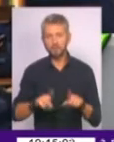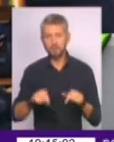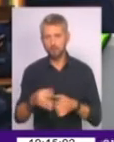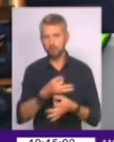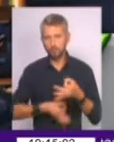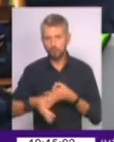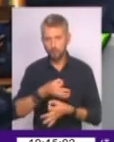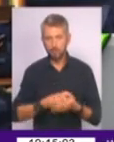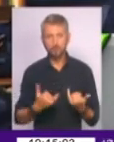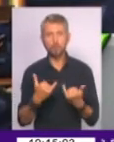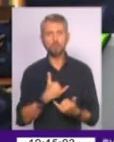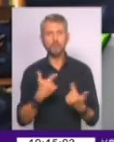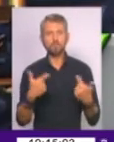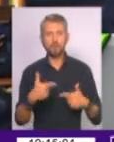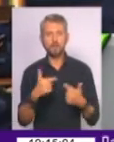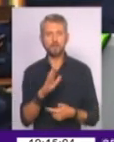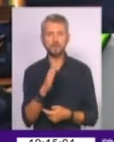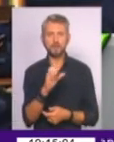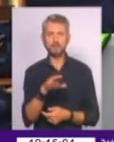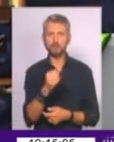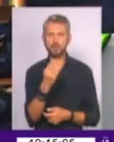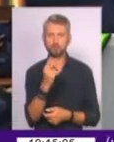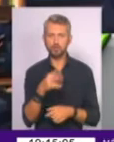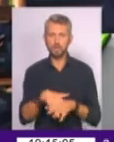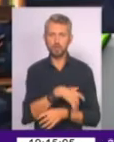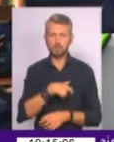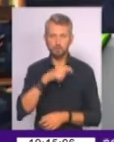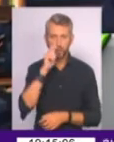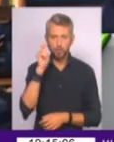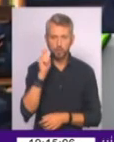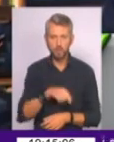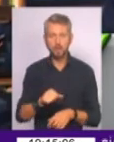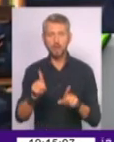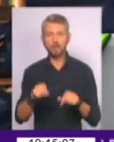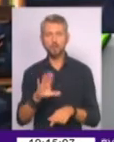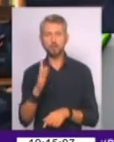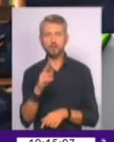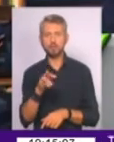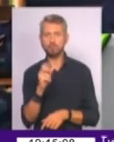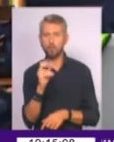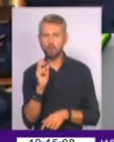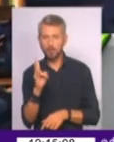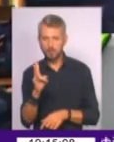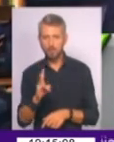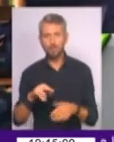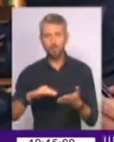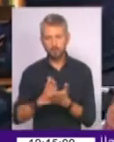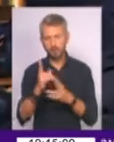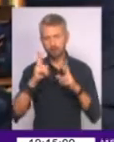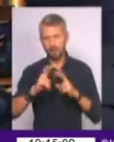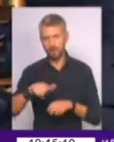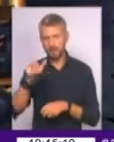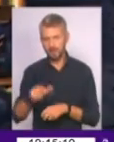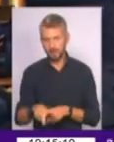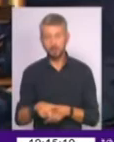подискутуємо. Сьогодні у нас у гостях Віталій Сташук, народний депутат України, а також Василь Мокан, політичний аналітик. Долучайтеся до